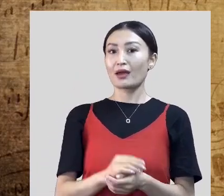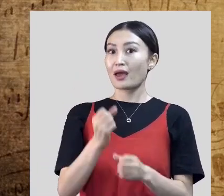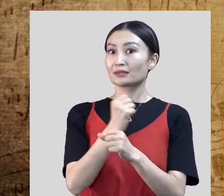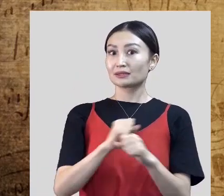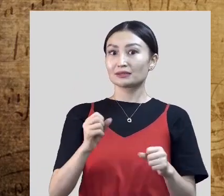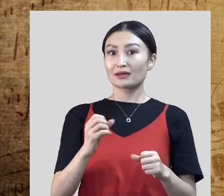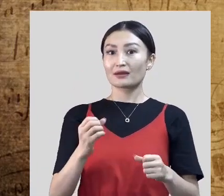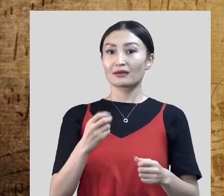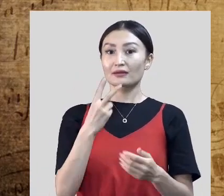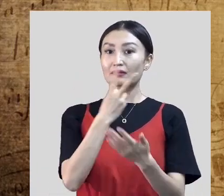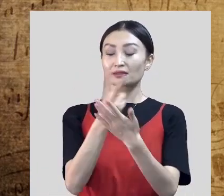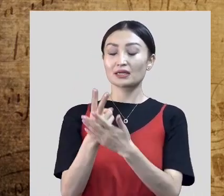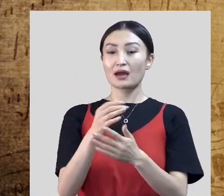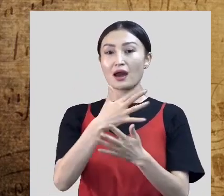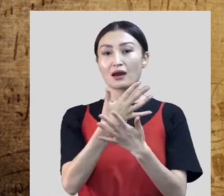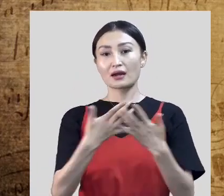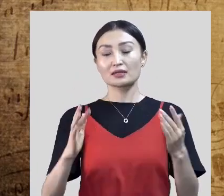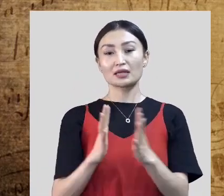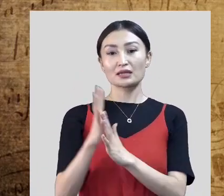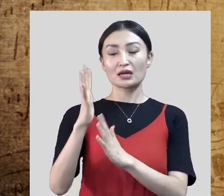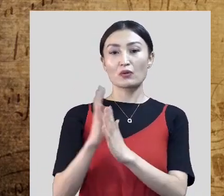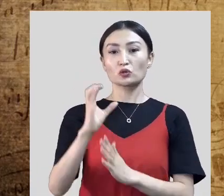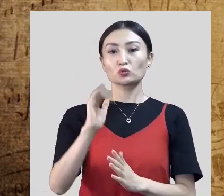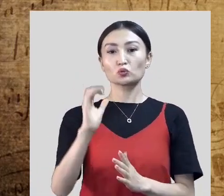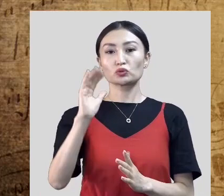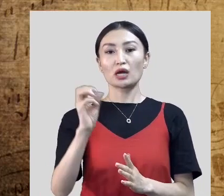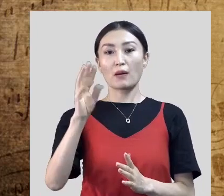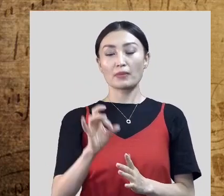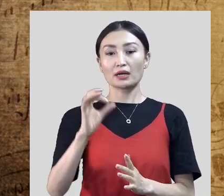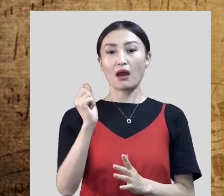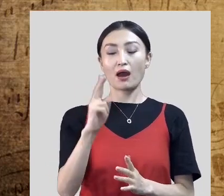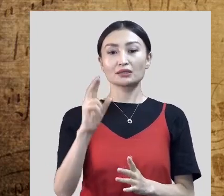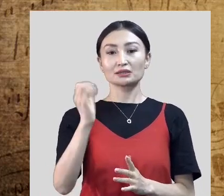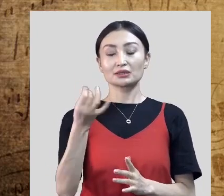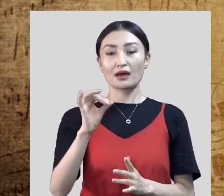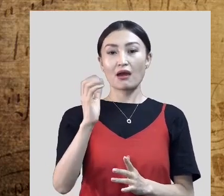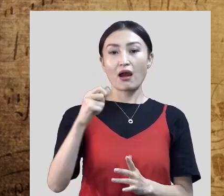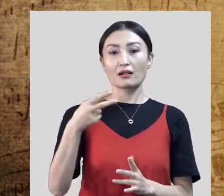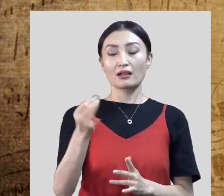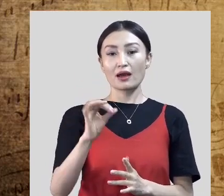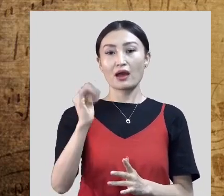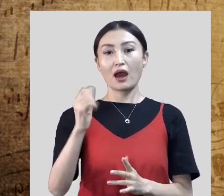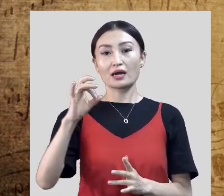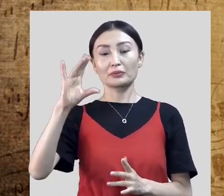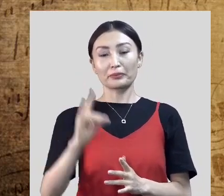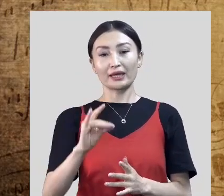Нельзя не восхищаться разнотравьем великолепных пастбищ Сусамыра, Ахсая, Алая, Карашоро, Арпы,